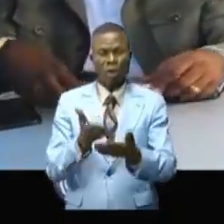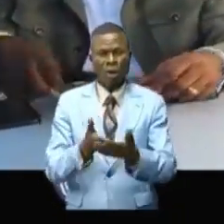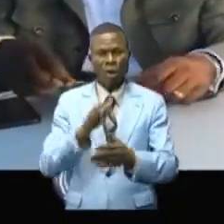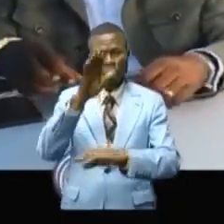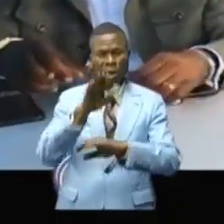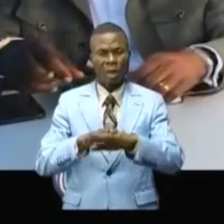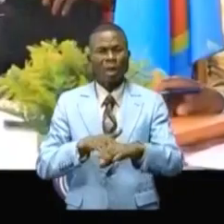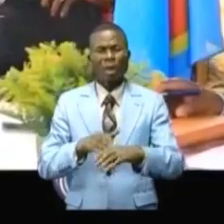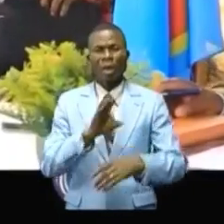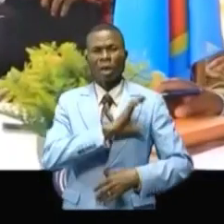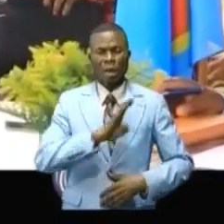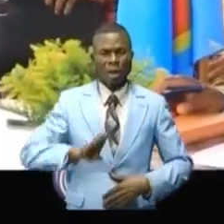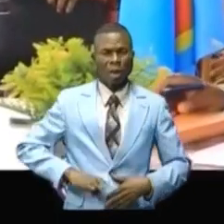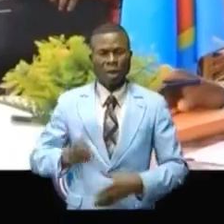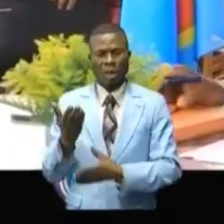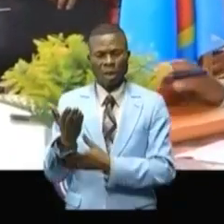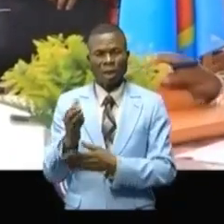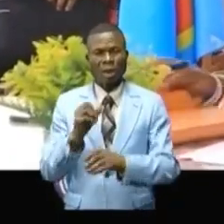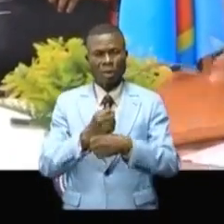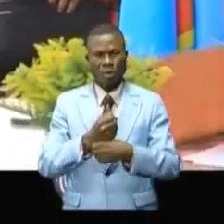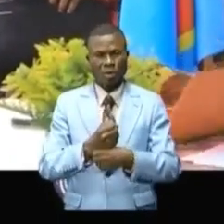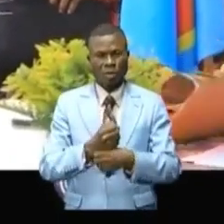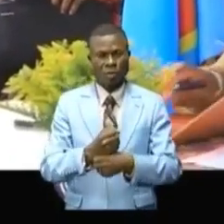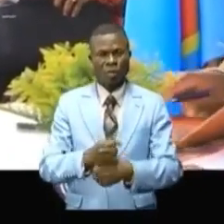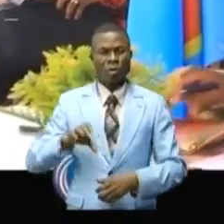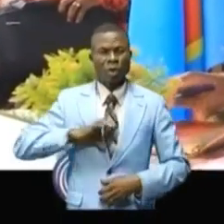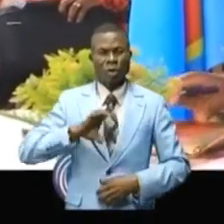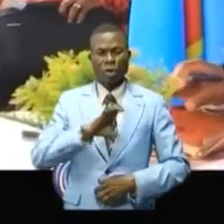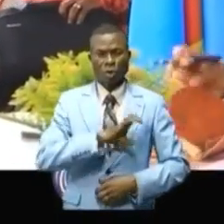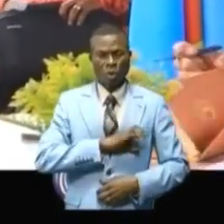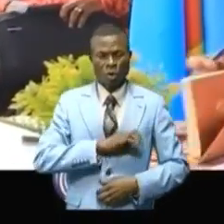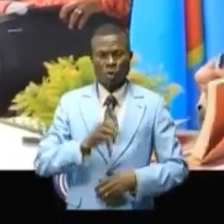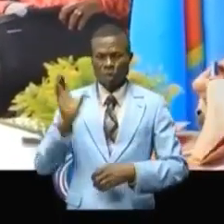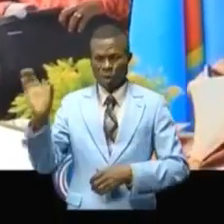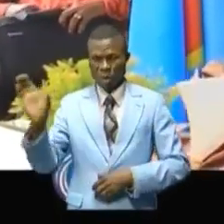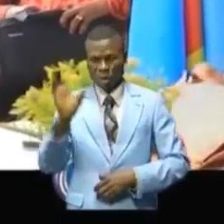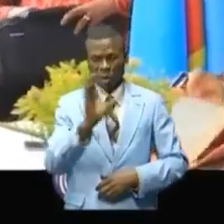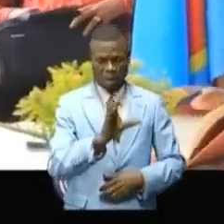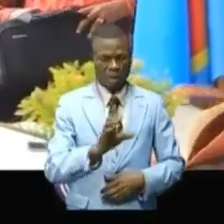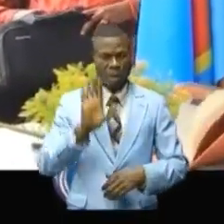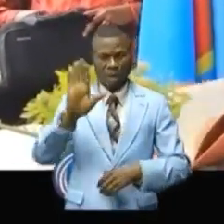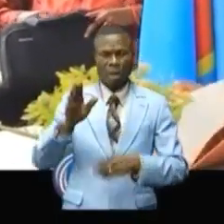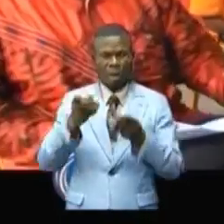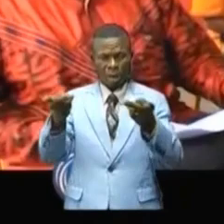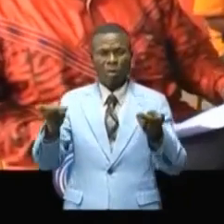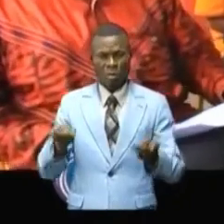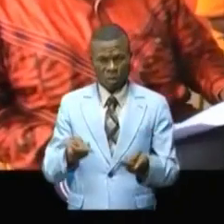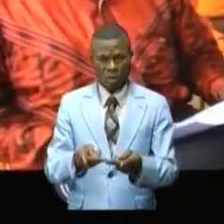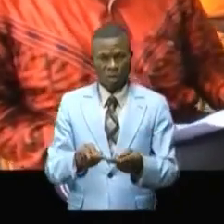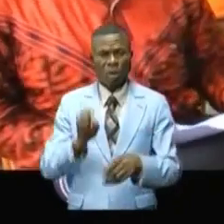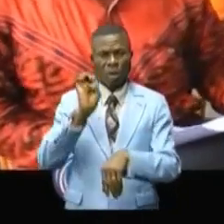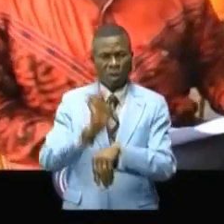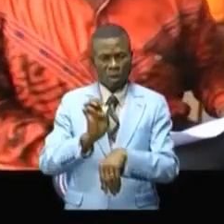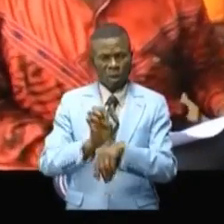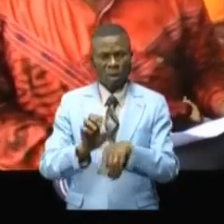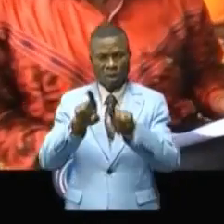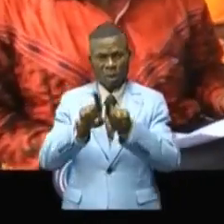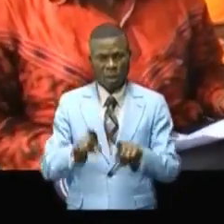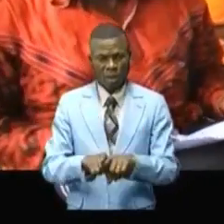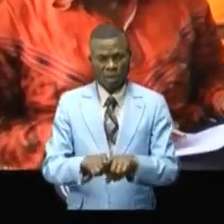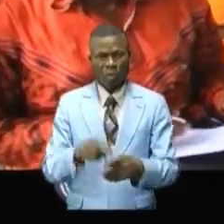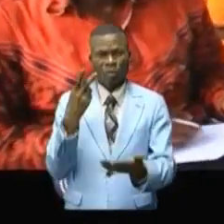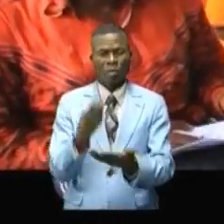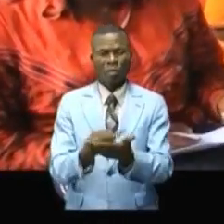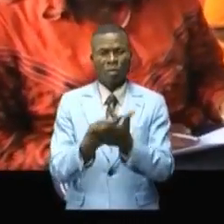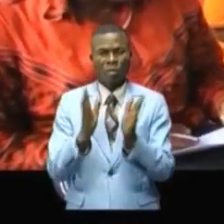les bourgmestres à mettre sur pied des comités locaux dans leurs entités respectives, les églises, les